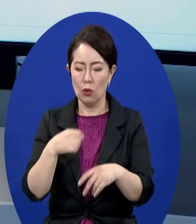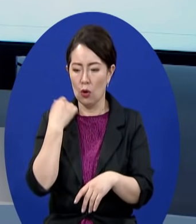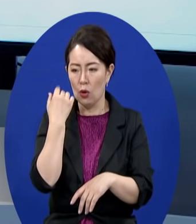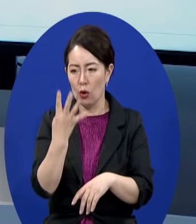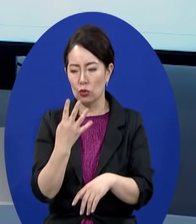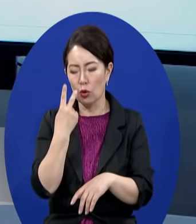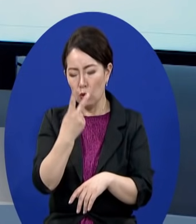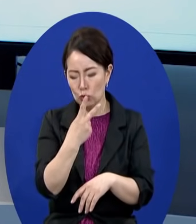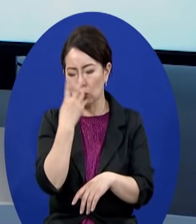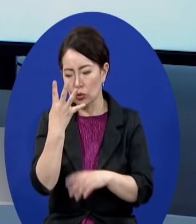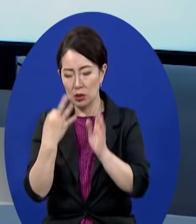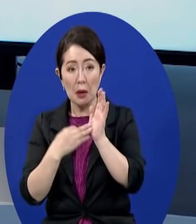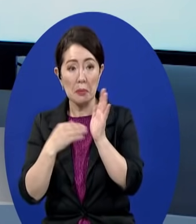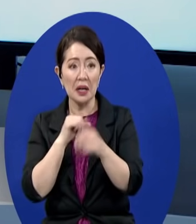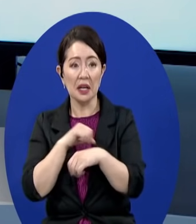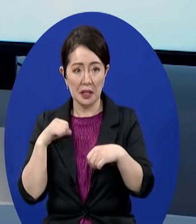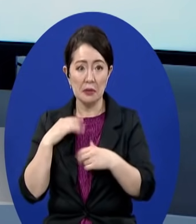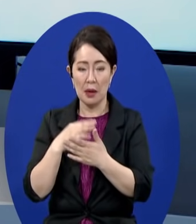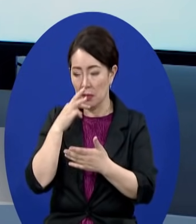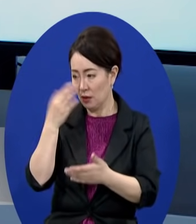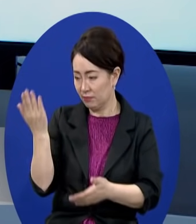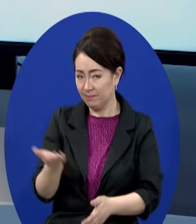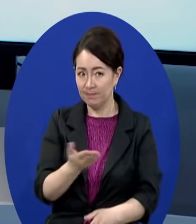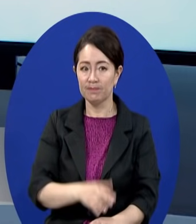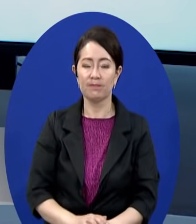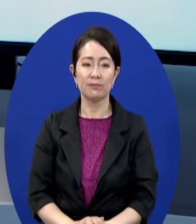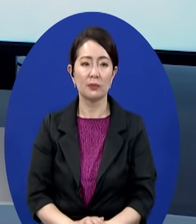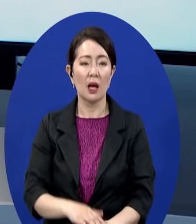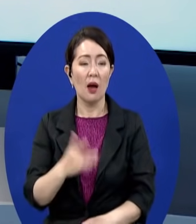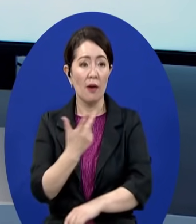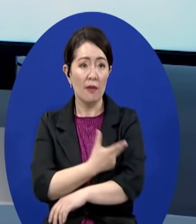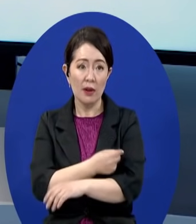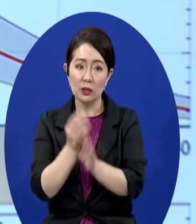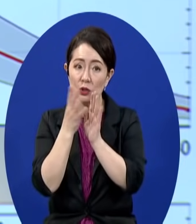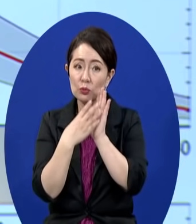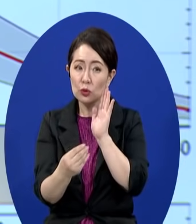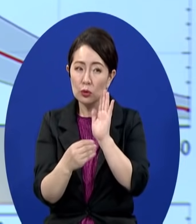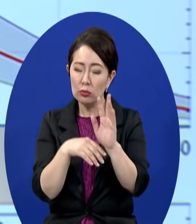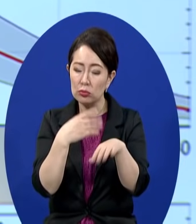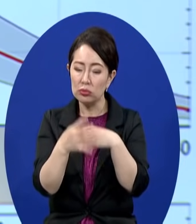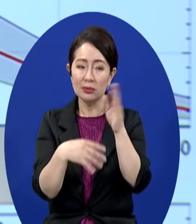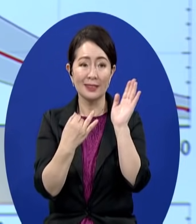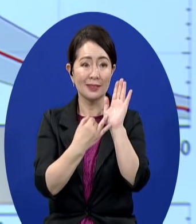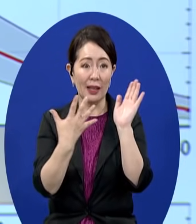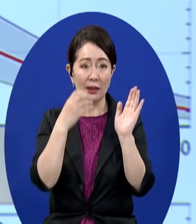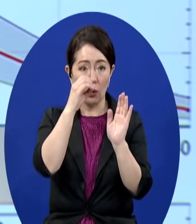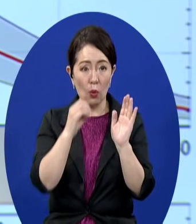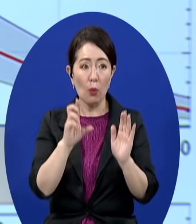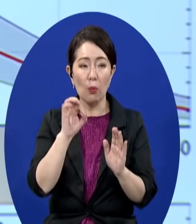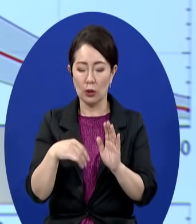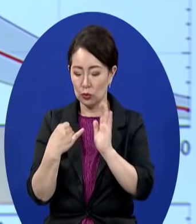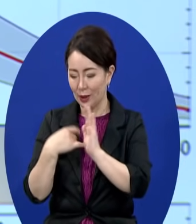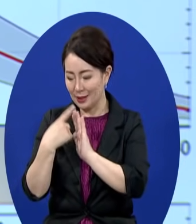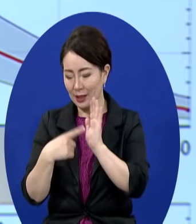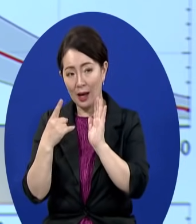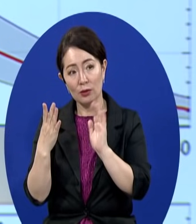ийм судалгаа байна. Үзэгч та бүхэн дараагийн мэдээллийг танилцуулъя. За вакцины үр нөлөө 75% байвал 6 дугаар сарын